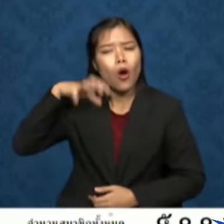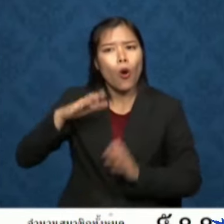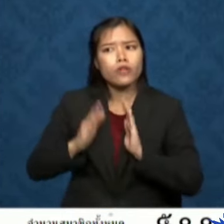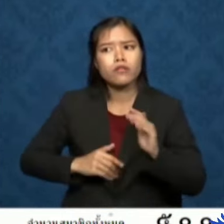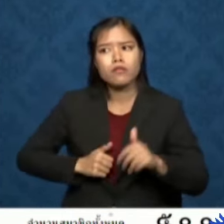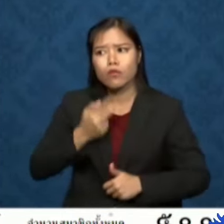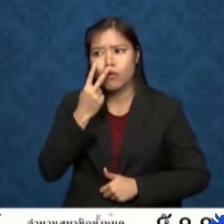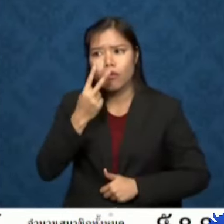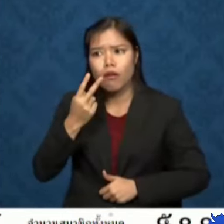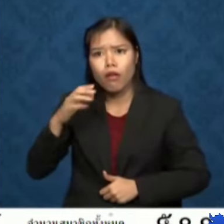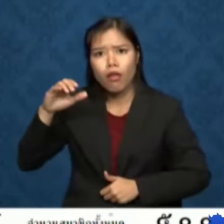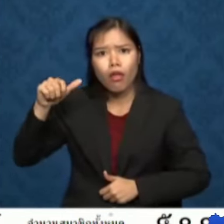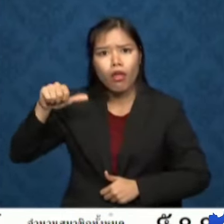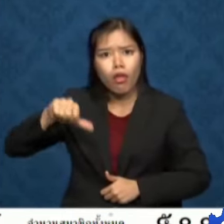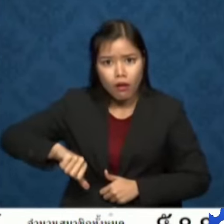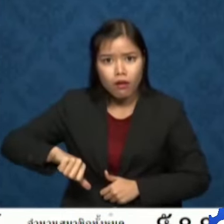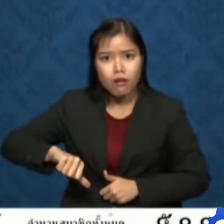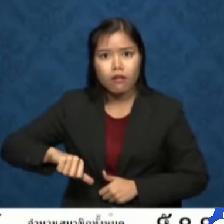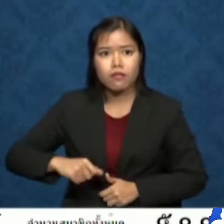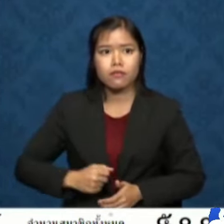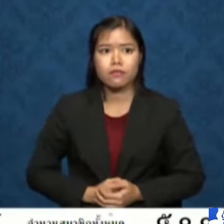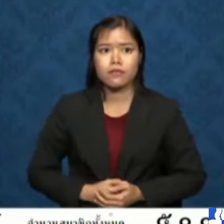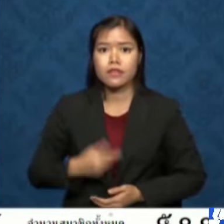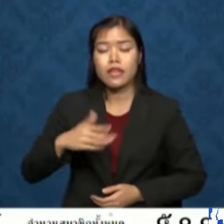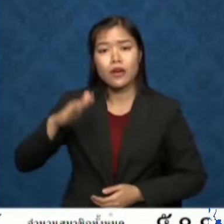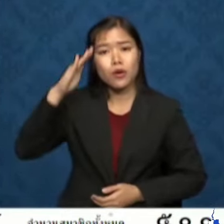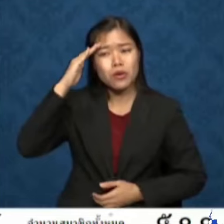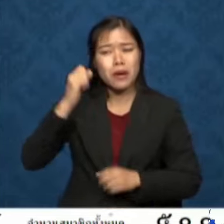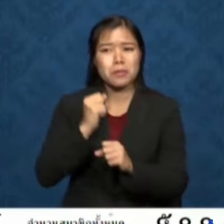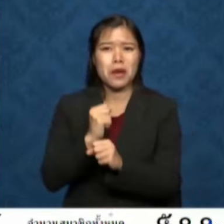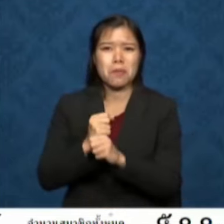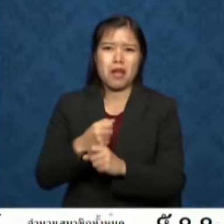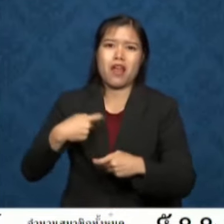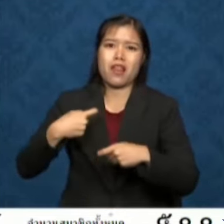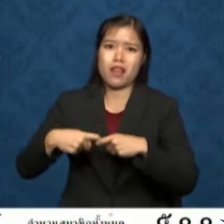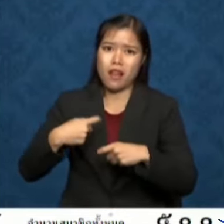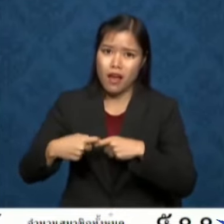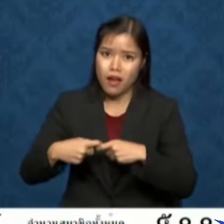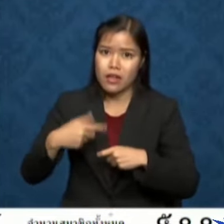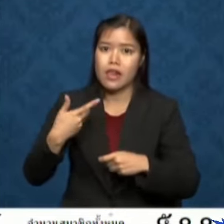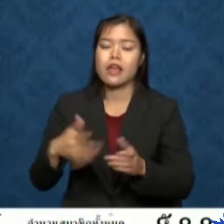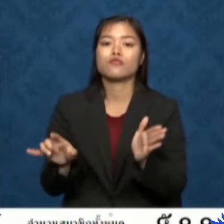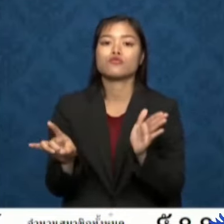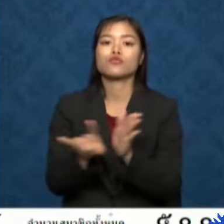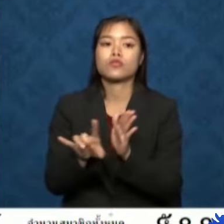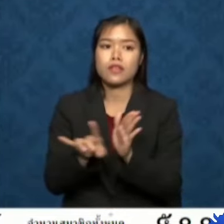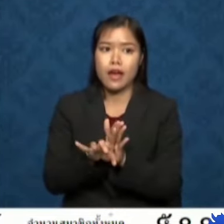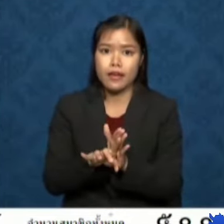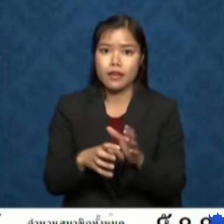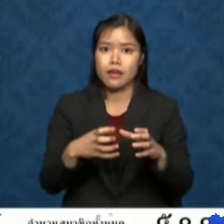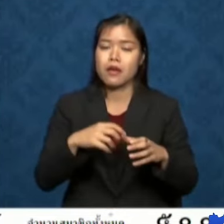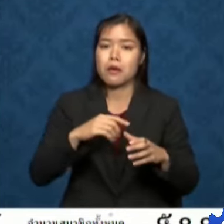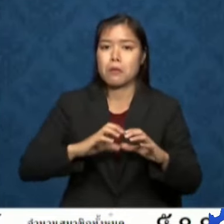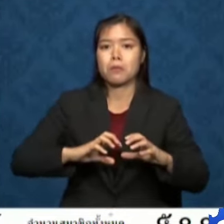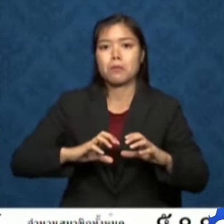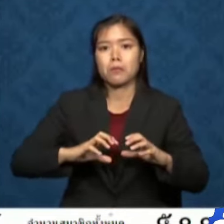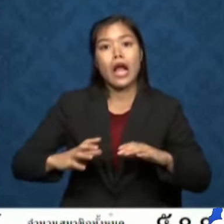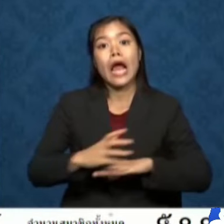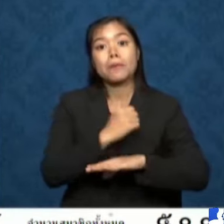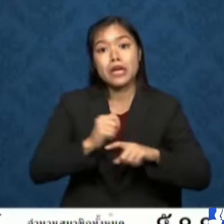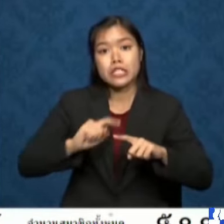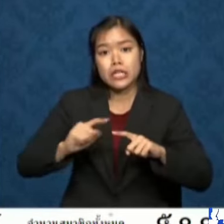ลงและจะทำให้กองทัพทำงานได้อย่างยากลำบากและในท้ายที่สุดก็จะมีกลุ่มก้อนทางการเมืองกลุ่ม